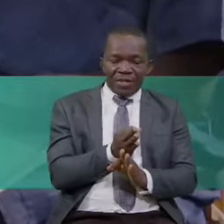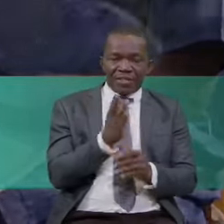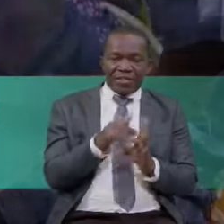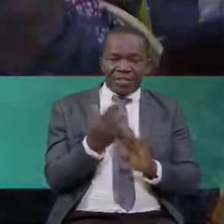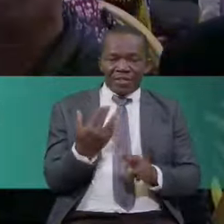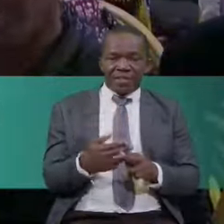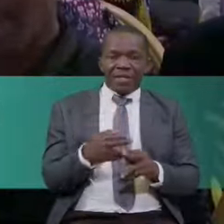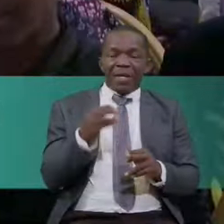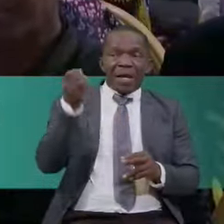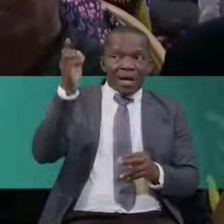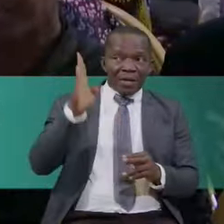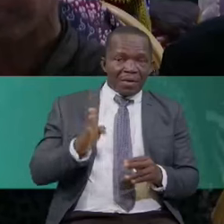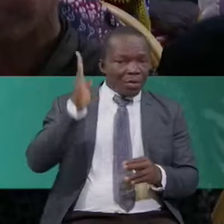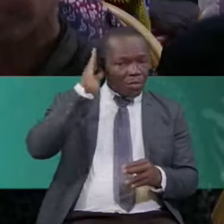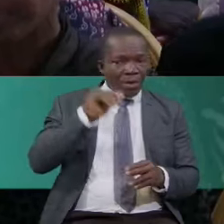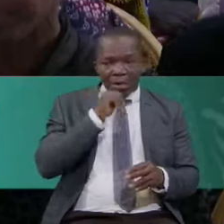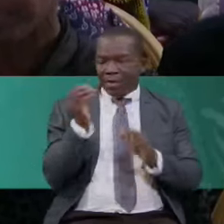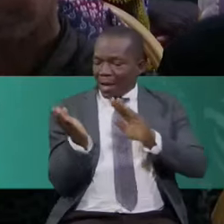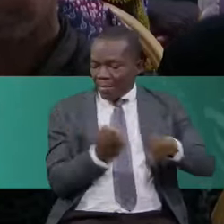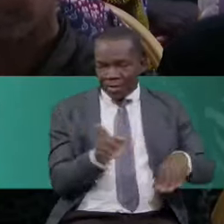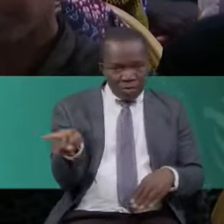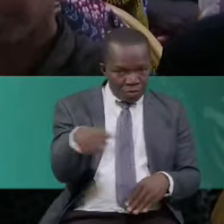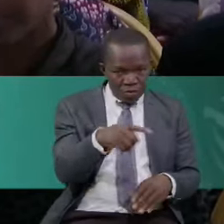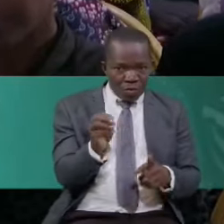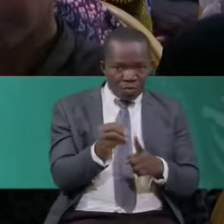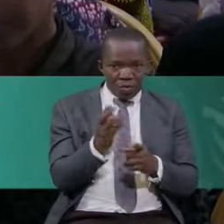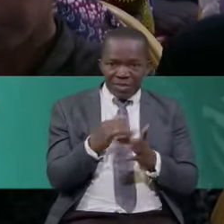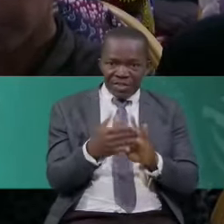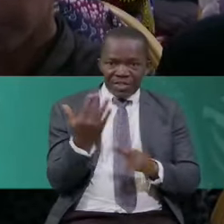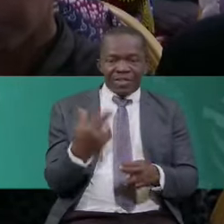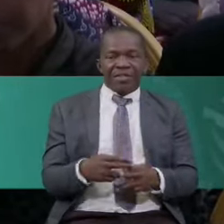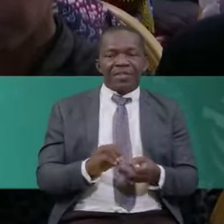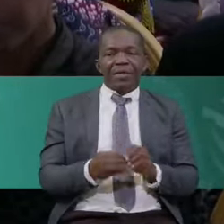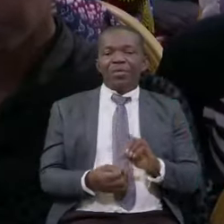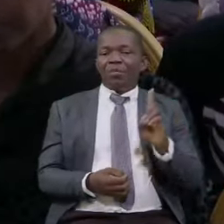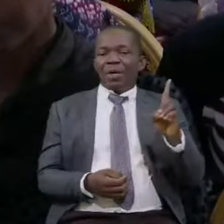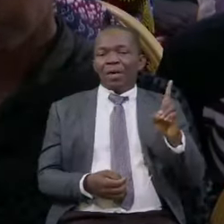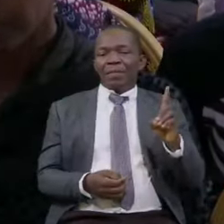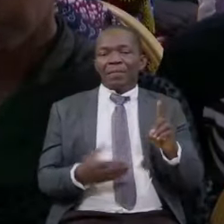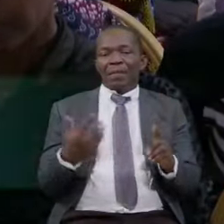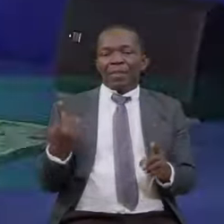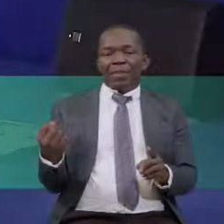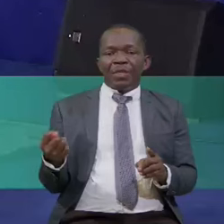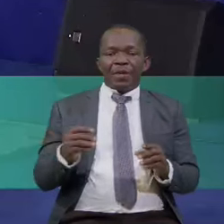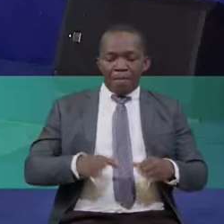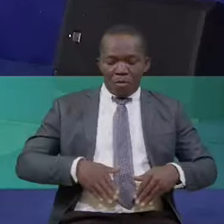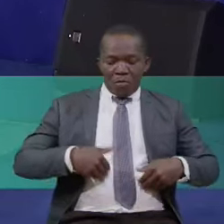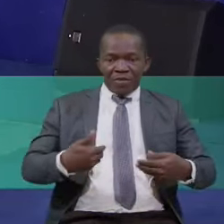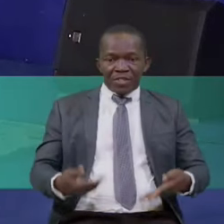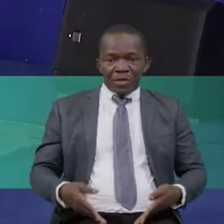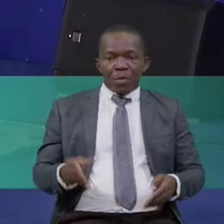pas t'abandonner premier élément maintenant la profession de foi avec une